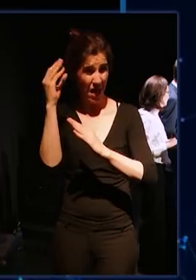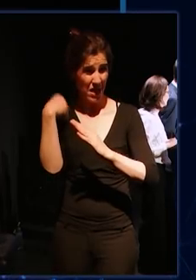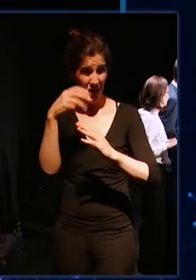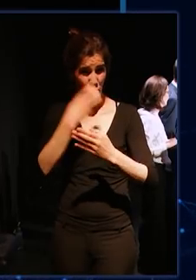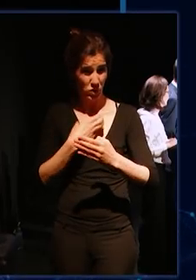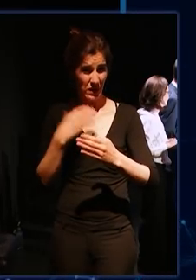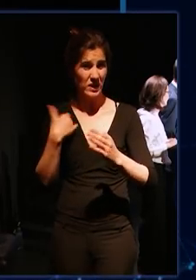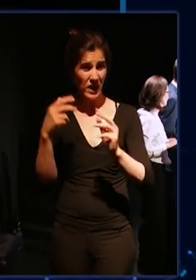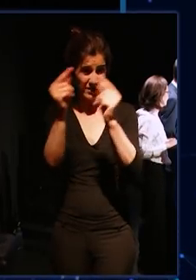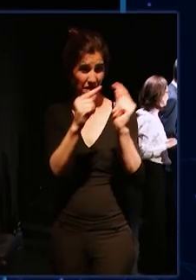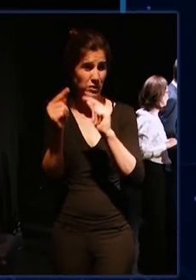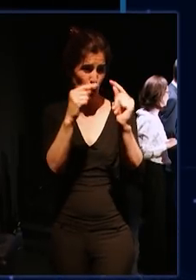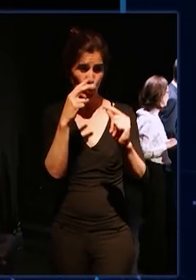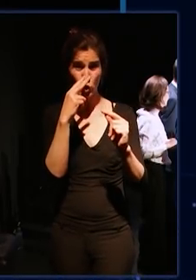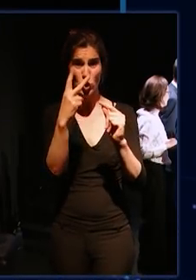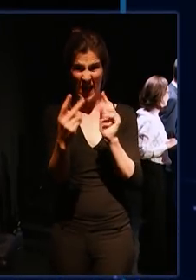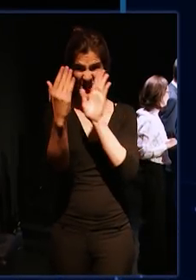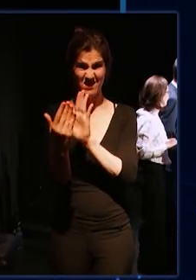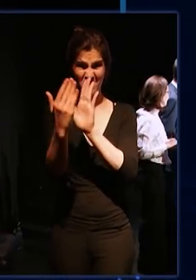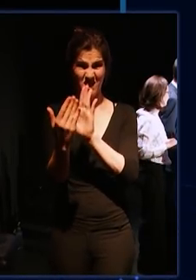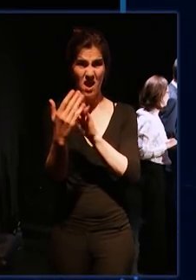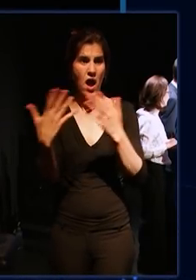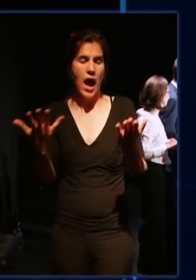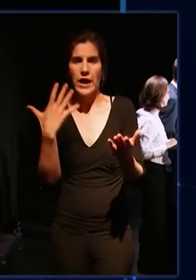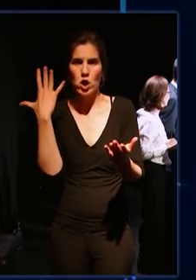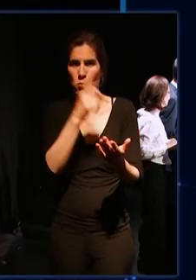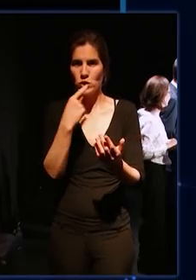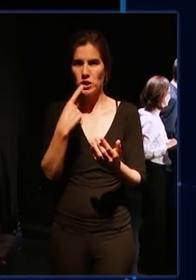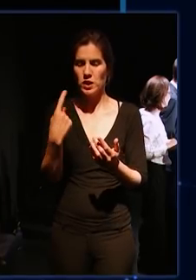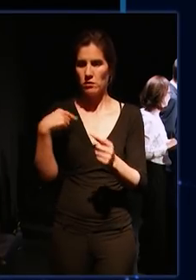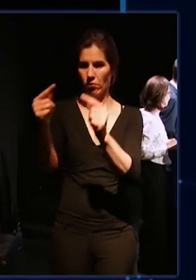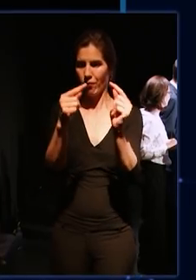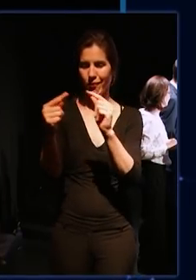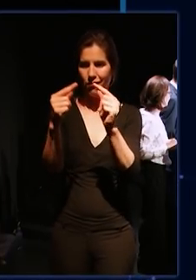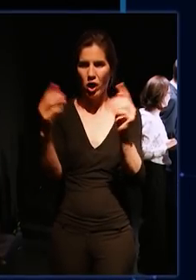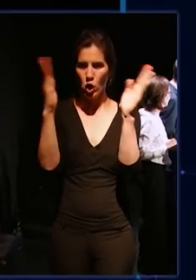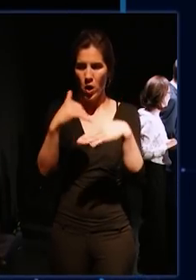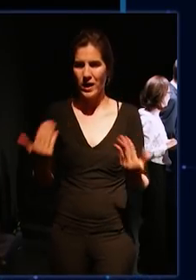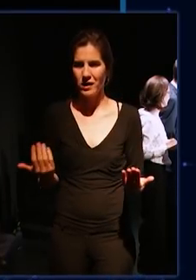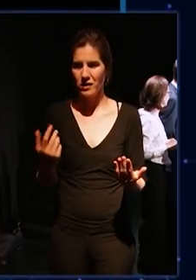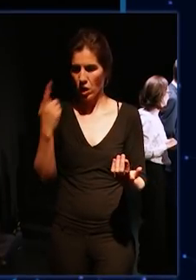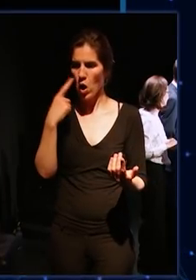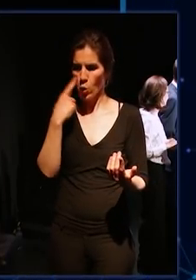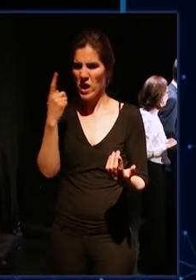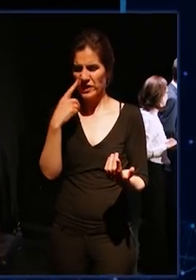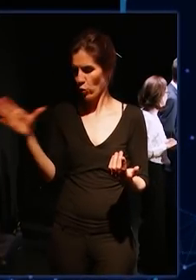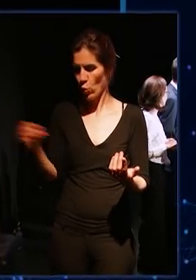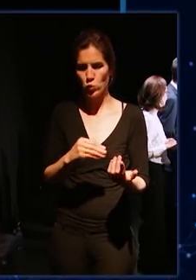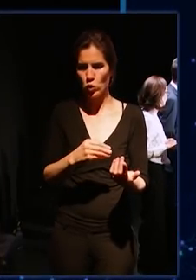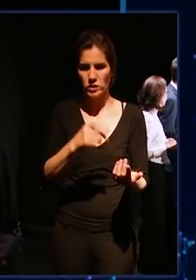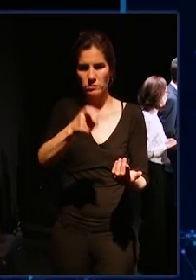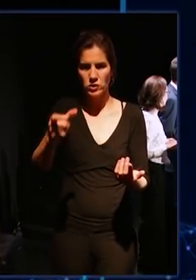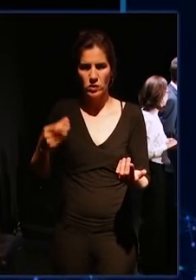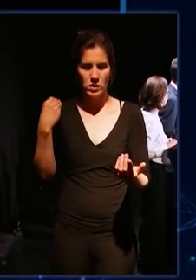2 anys. No es pot ara manifestar que no s'estava coneixent el que es tramitava, els plecs, les